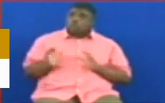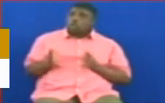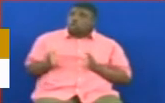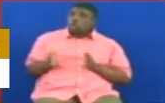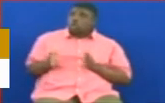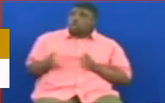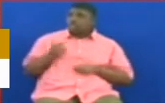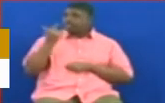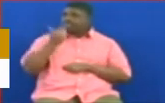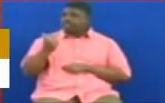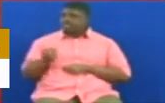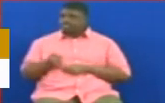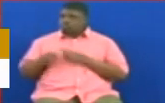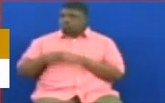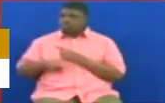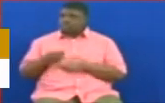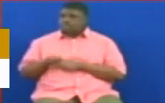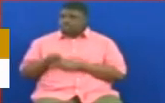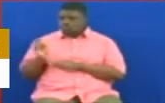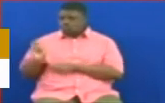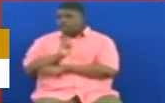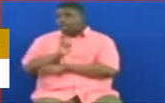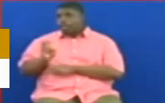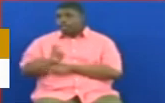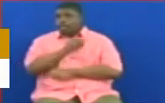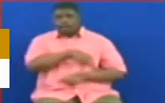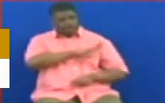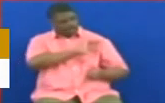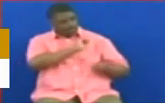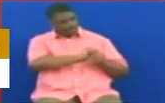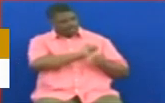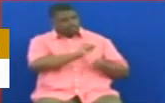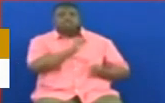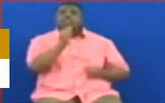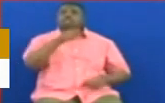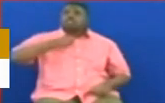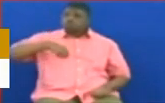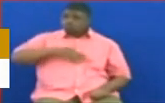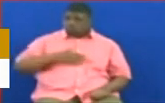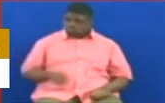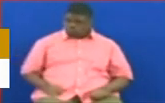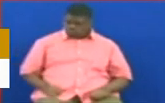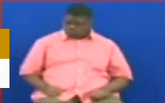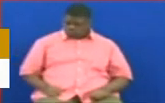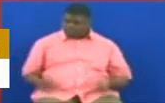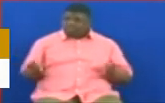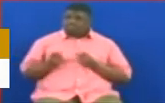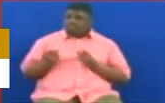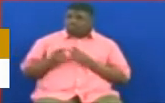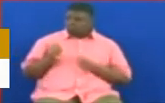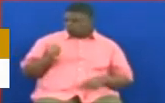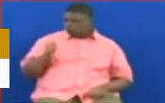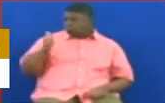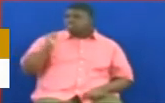kuheshimu Tanzania, na hivyo kuendelea kulinda rasilimali zetu. Hivyo hivyo hii majuzi hapa mwaka